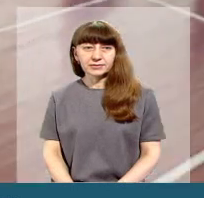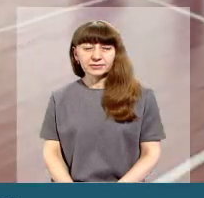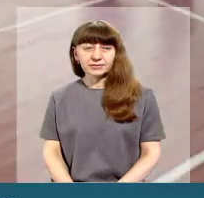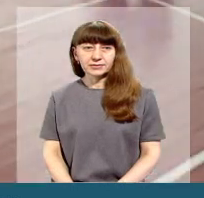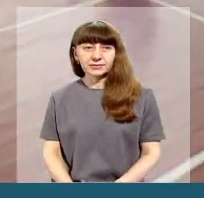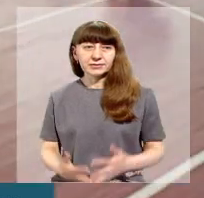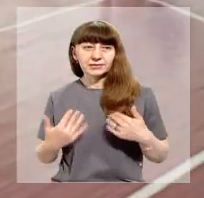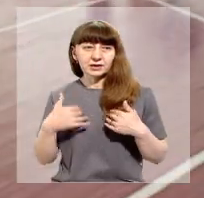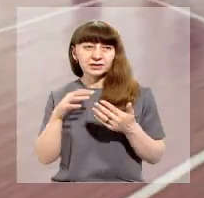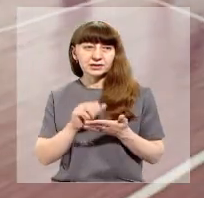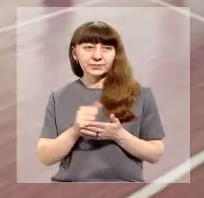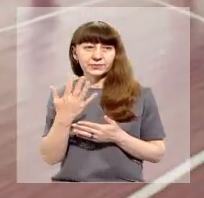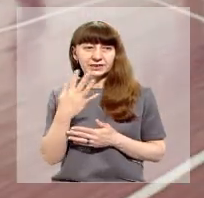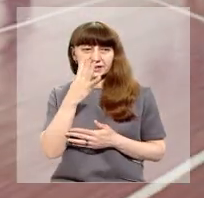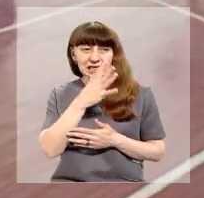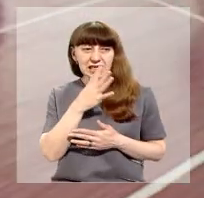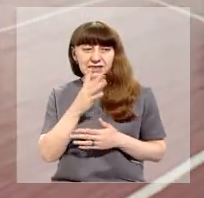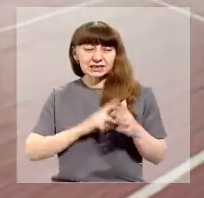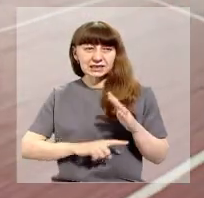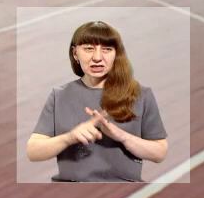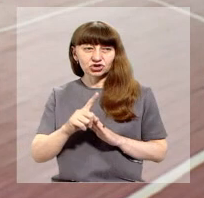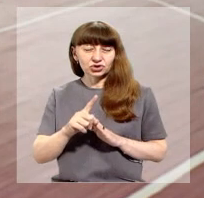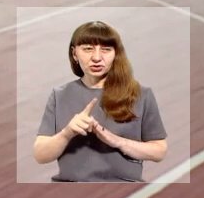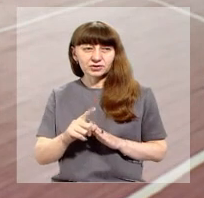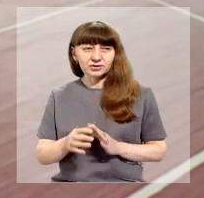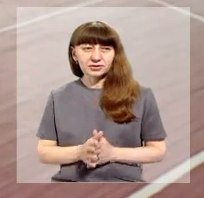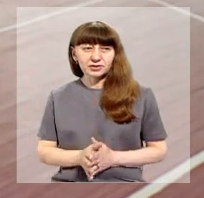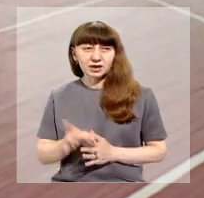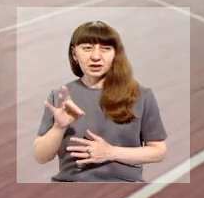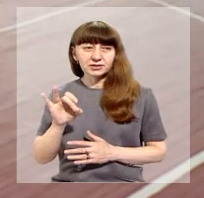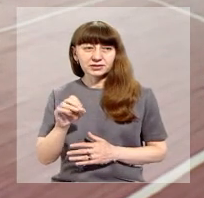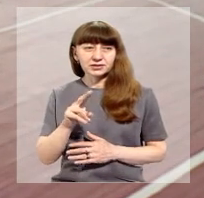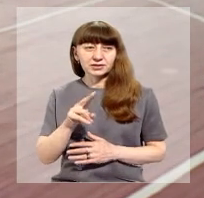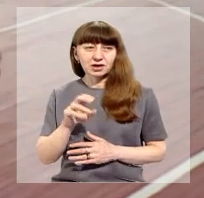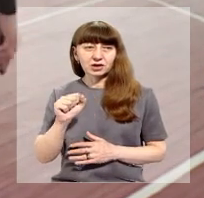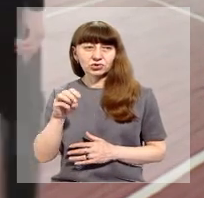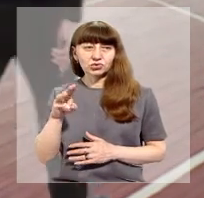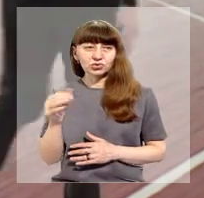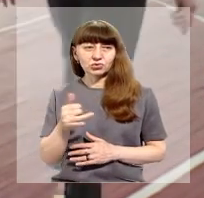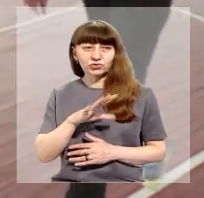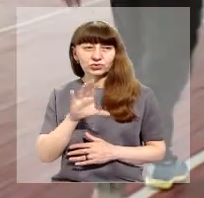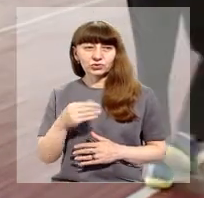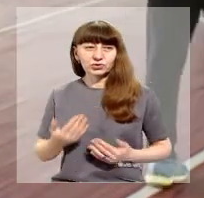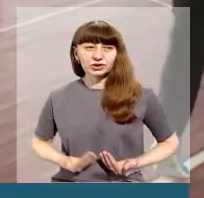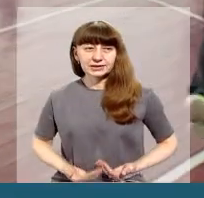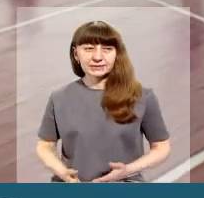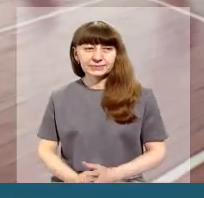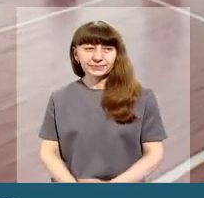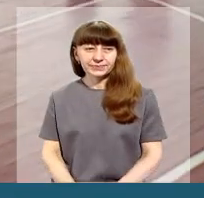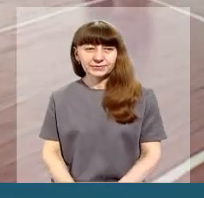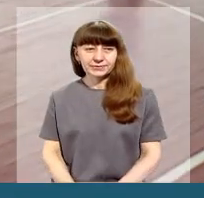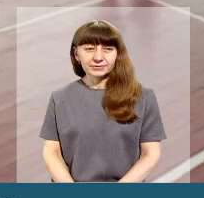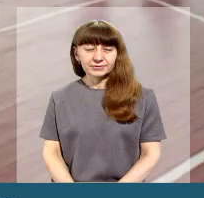Я занимаюсь с 5 лет, практически уже всю жизнь я в спорте сам,